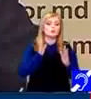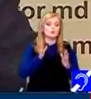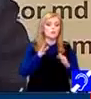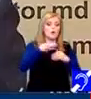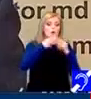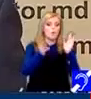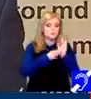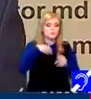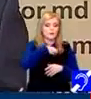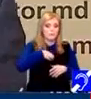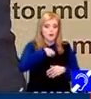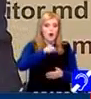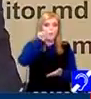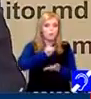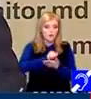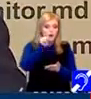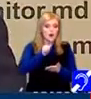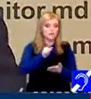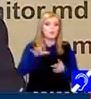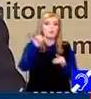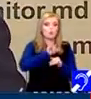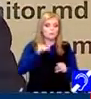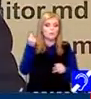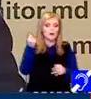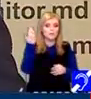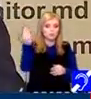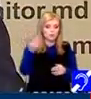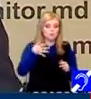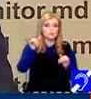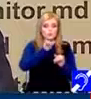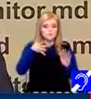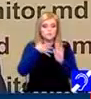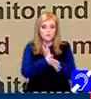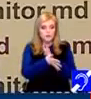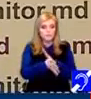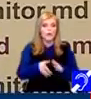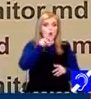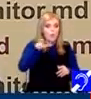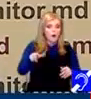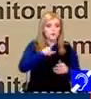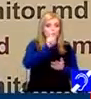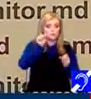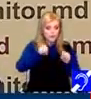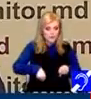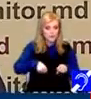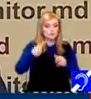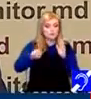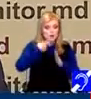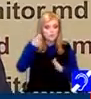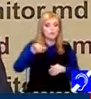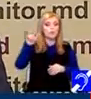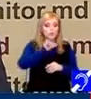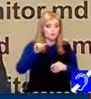proiectele de buget, iar faptul că au fost publicat proiecte de buget, asta înseamnă că cetățenii au putut să cunoască înainte de a